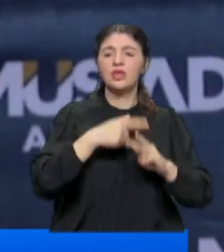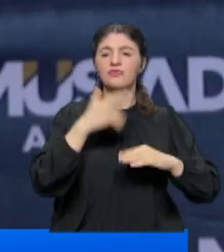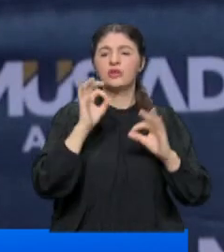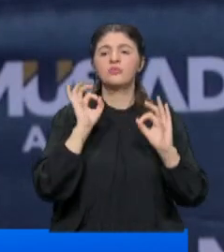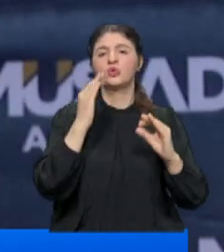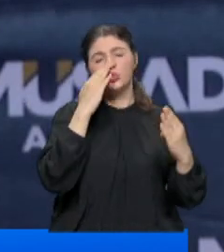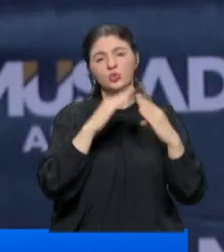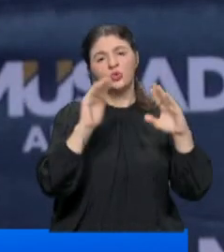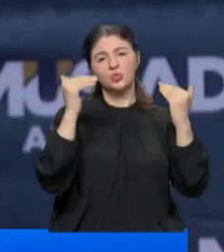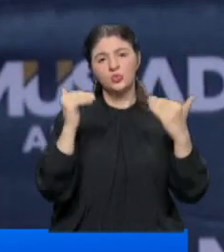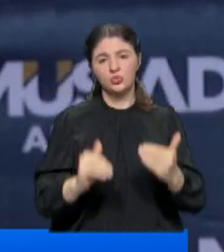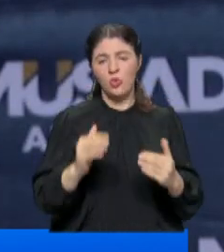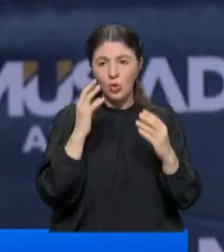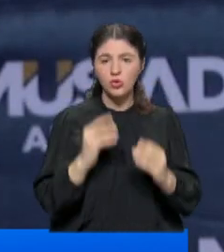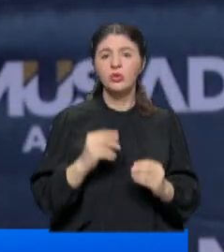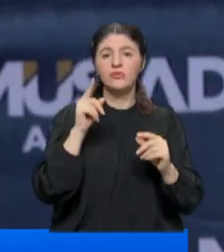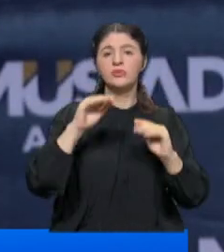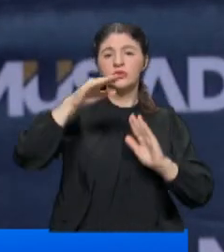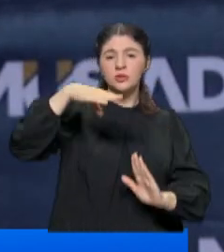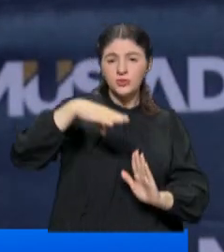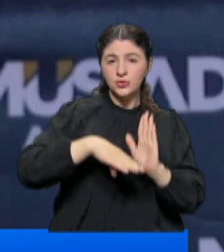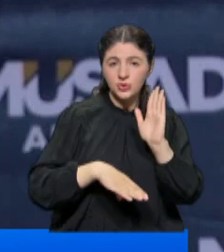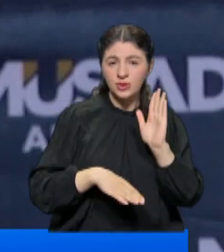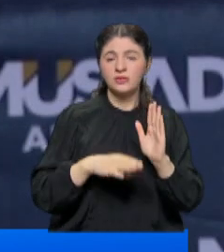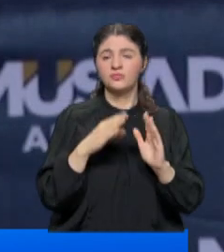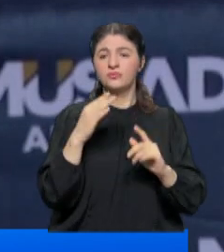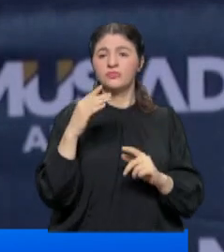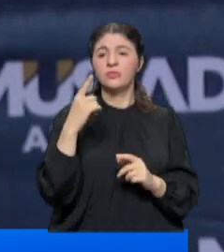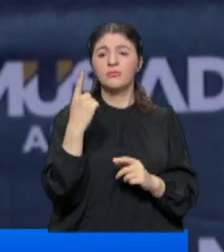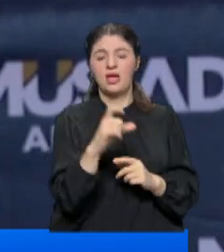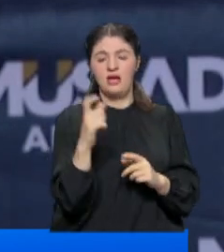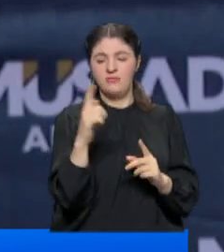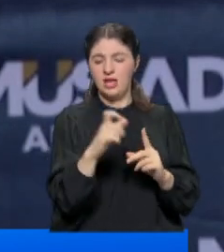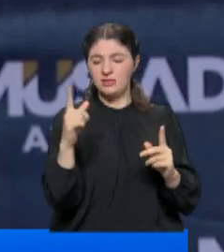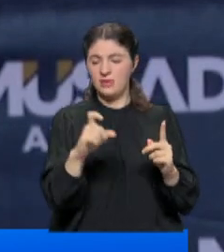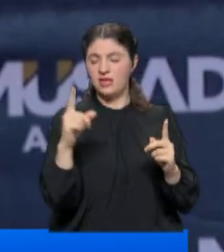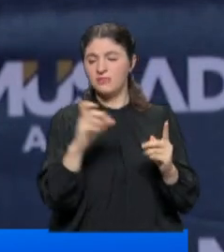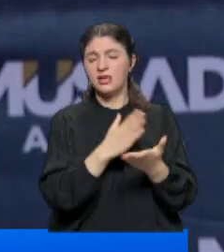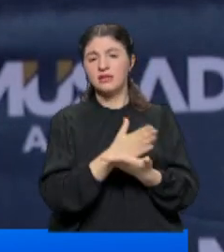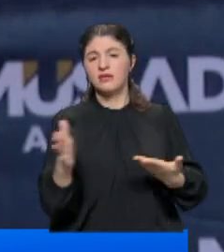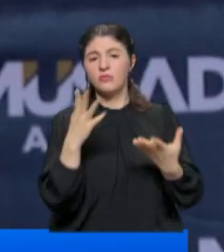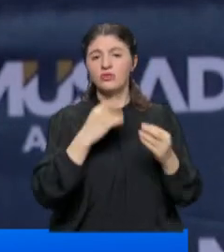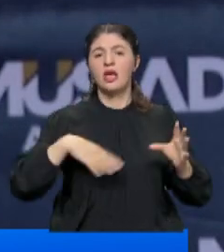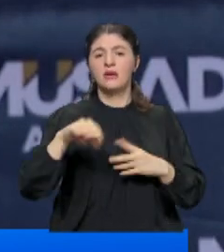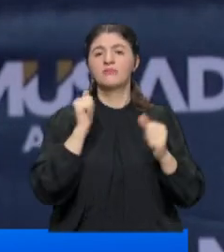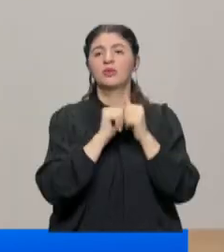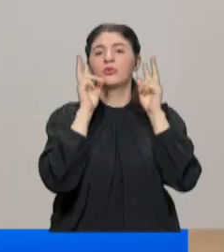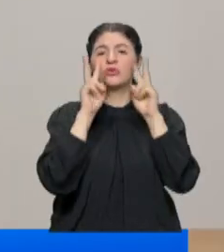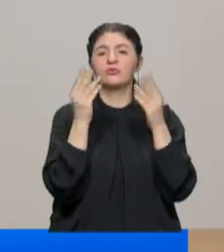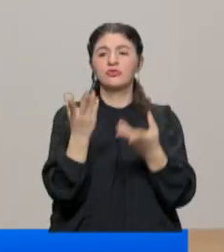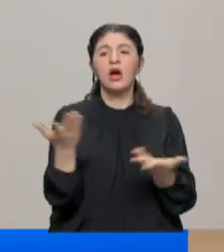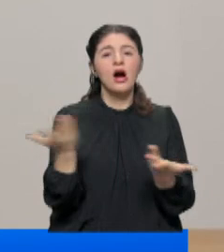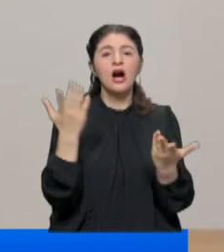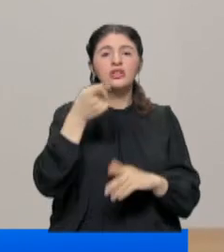bir seviyeye indiğini ve bu inişin ay ay devam ettiğini hep beraber görmüş olacağız.